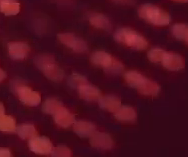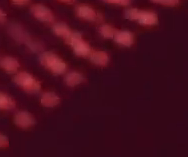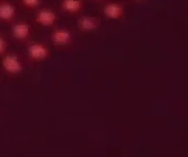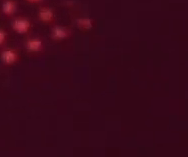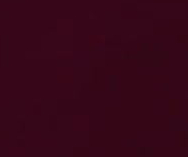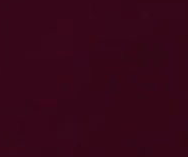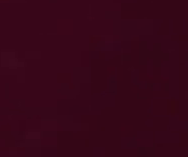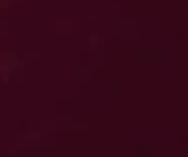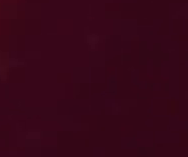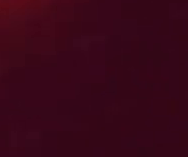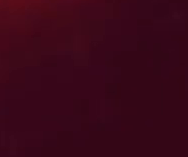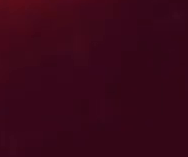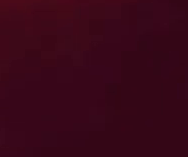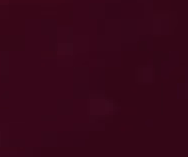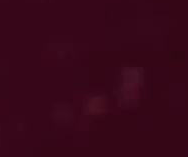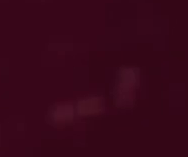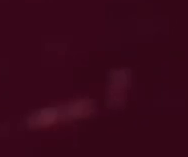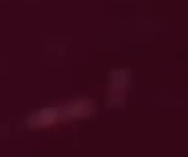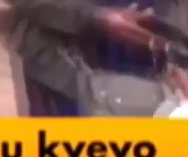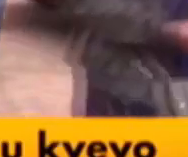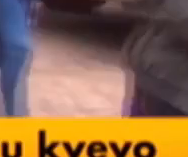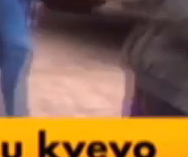okukyekinga